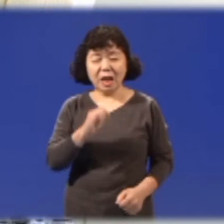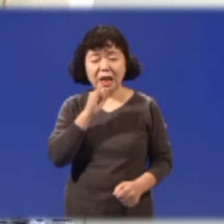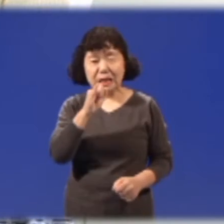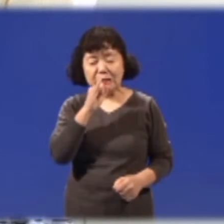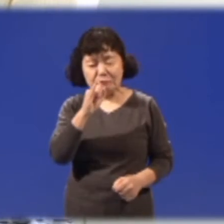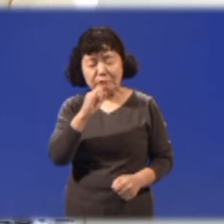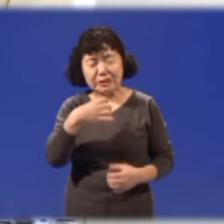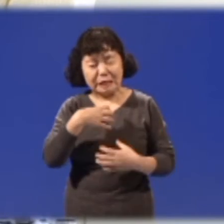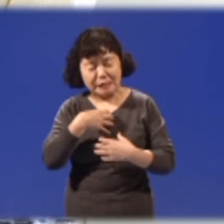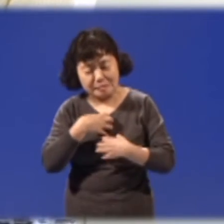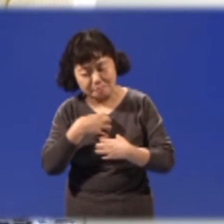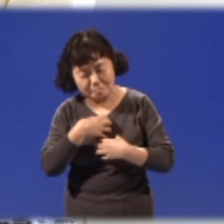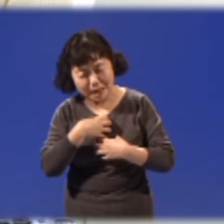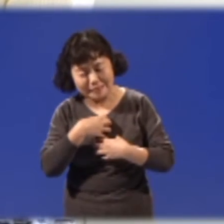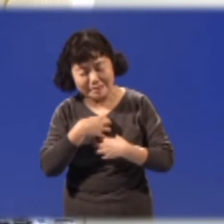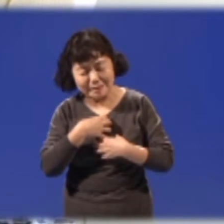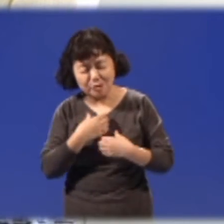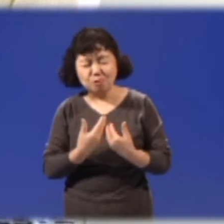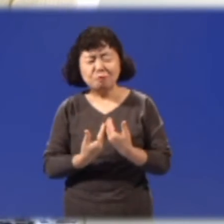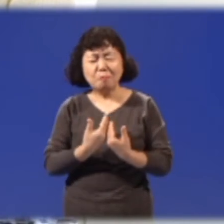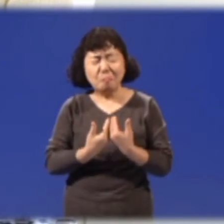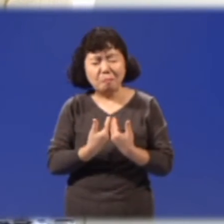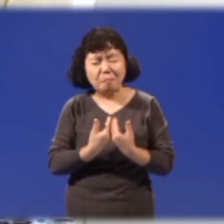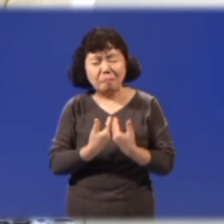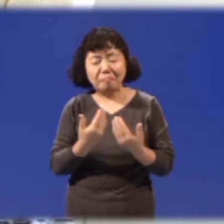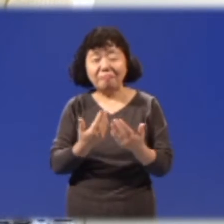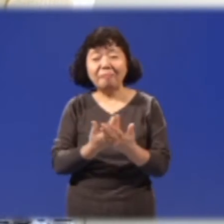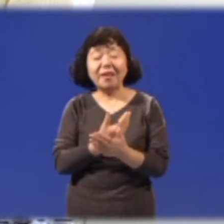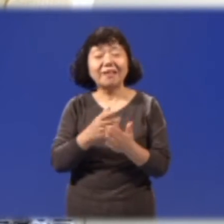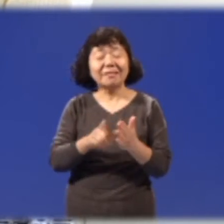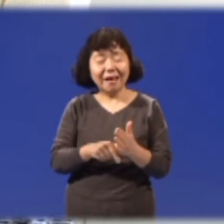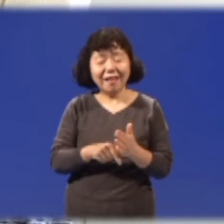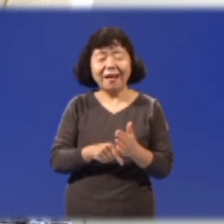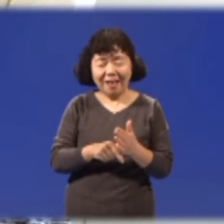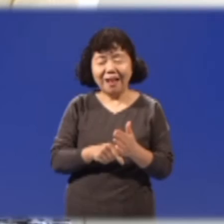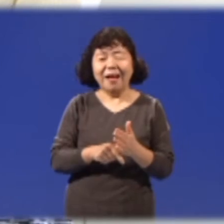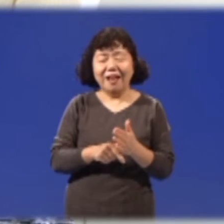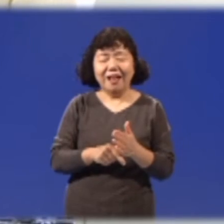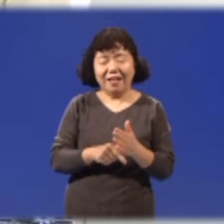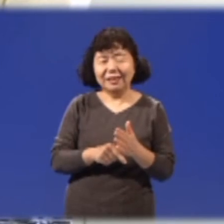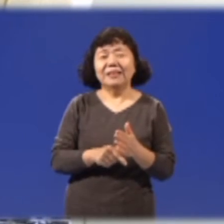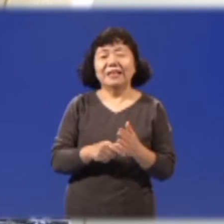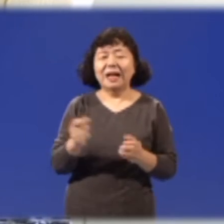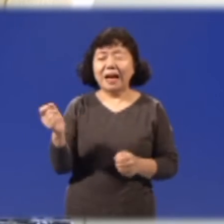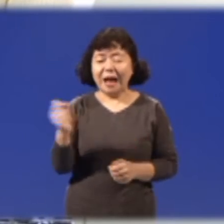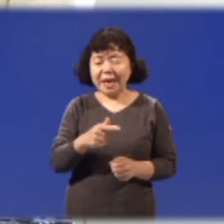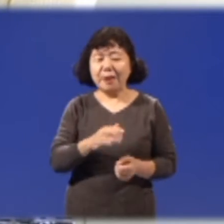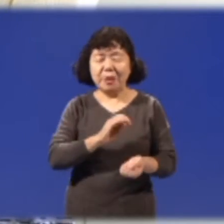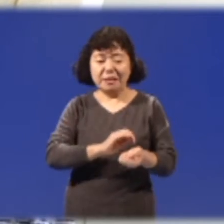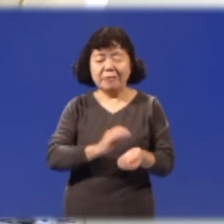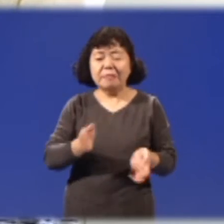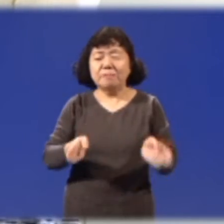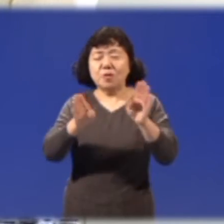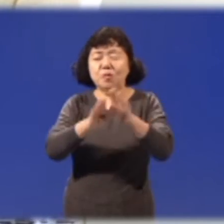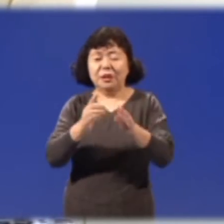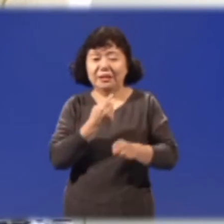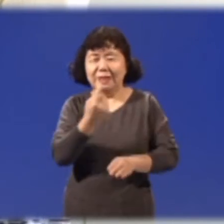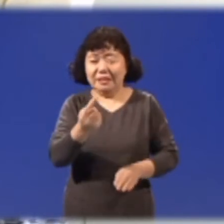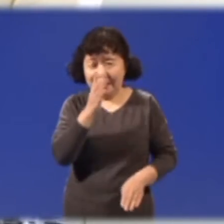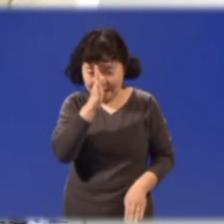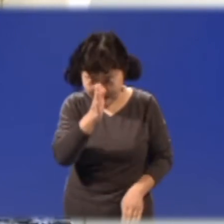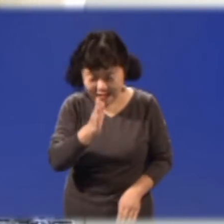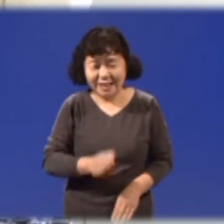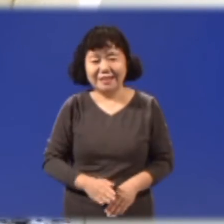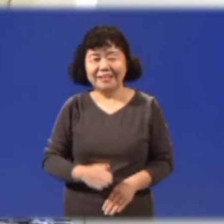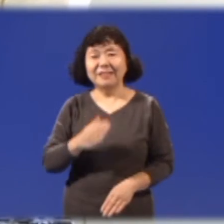インフルエンザを疑うような症状が出たら、ただの風邪だと思って無理をしないで、早めに病院を受診してください